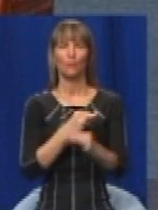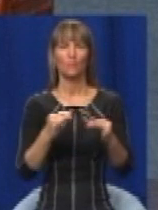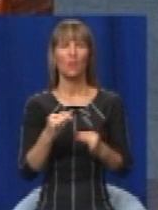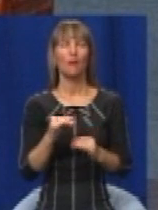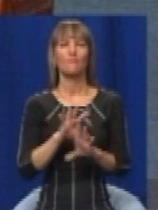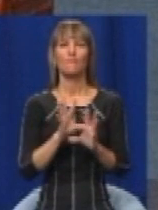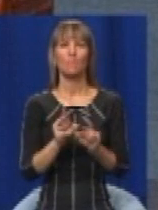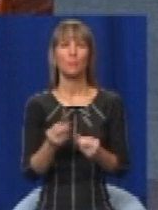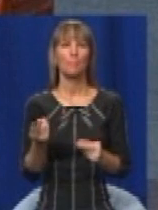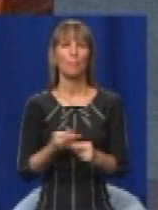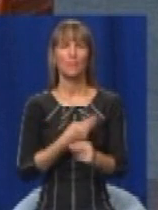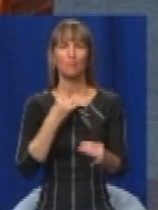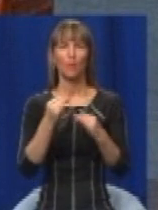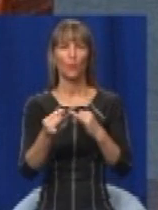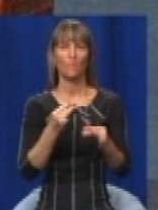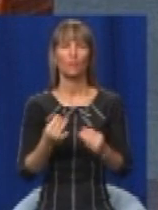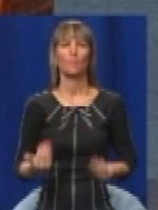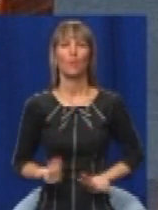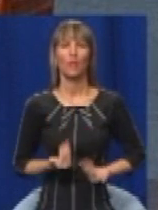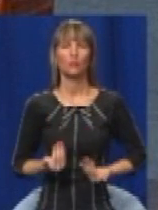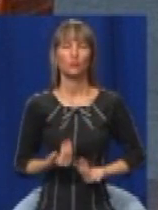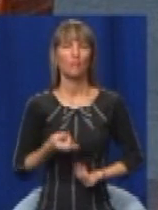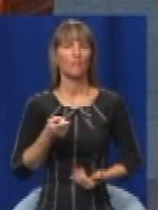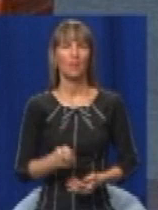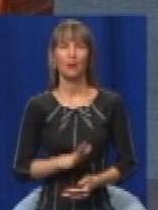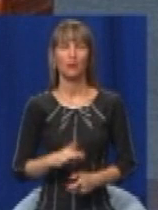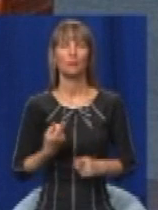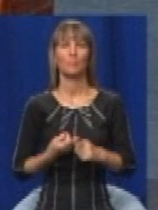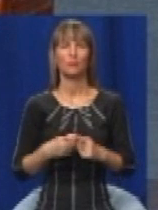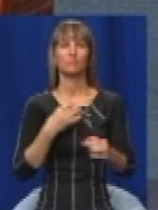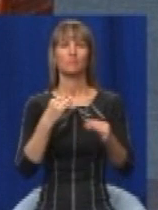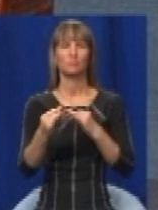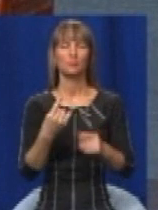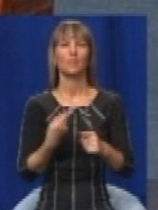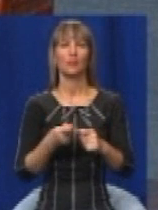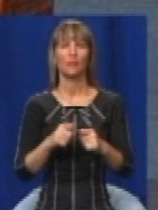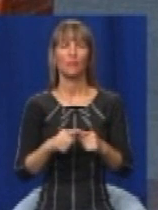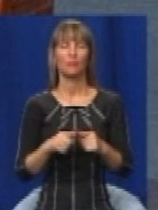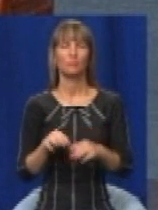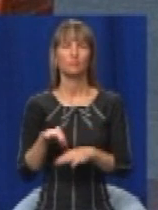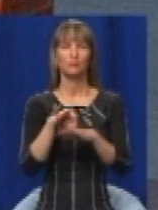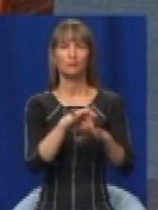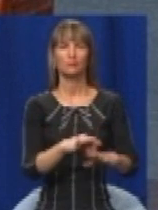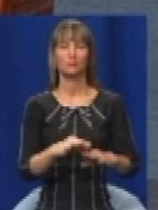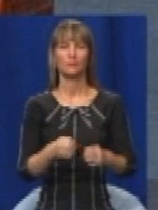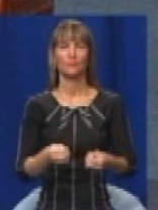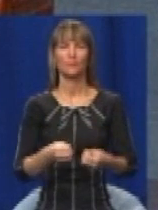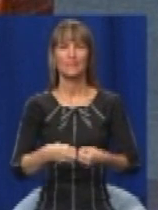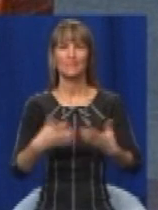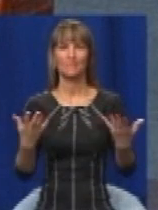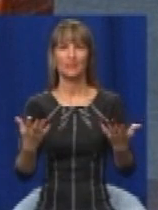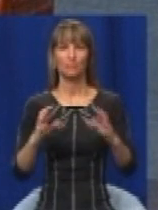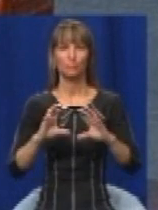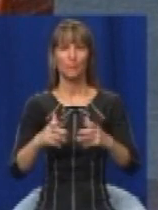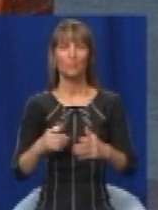то кажуть, без спілкування прожити взагалі нереально. Тож, спілкування – це нас і виводить і в світ, і ми отримуємо дуже багато